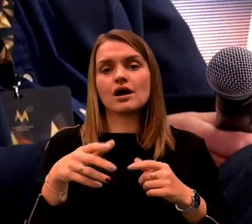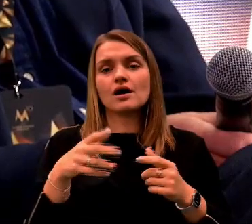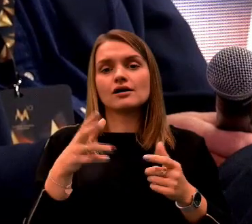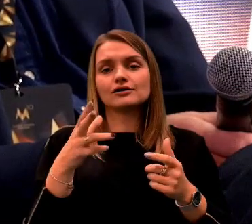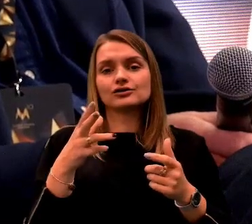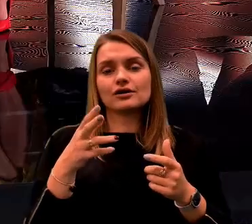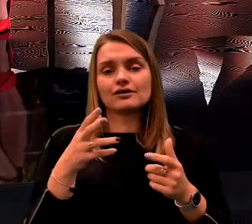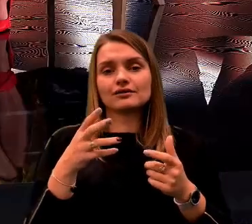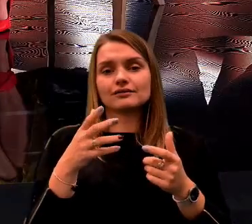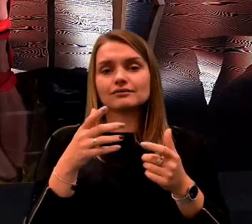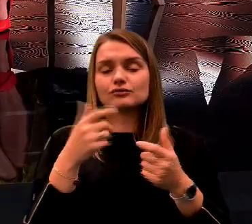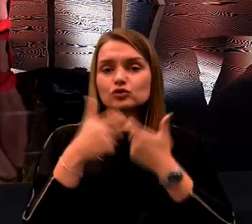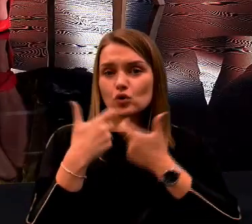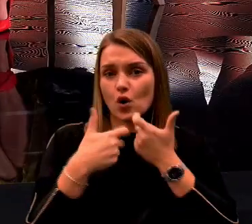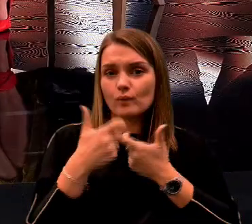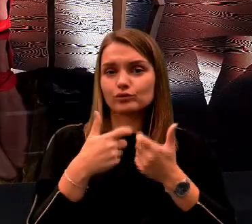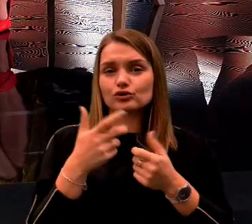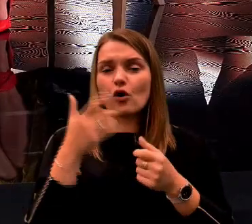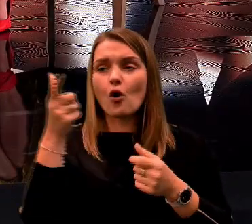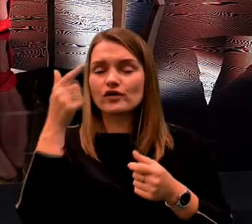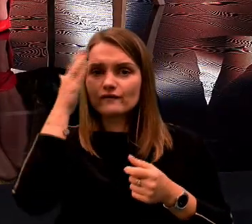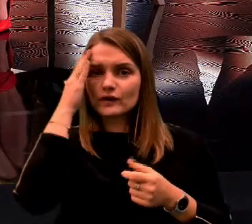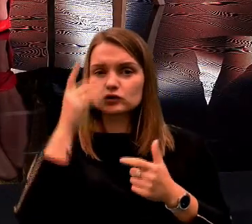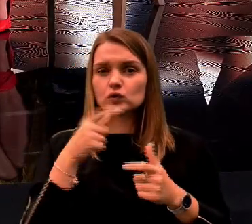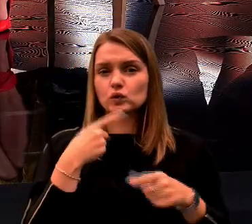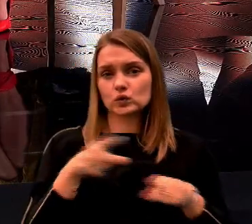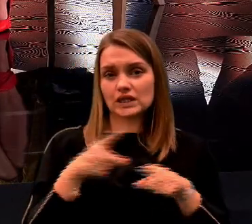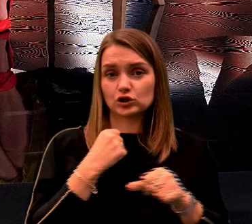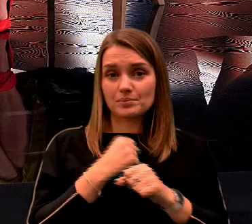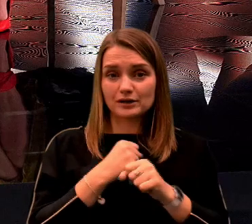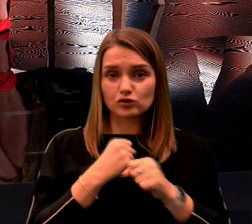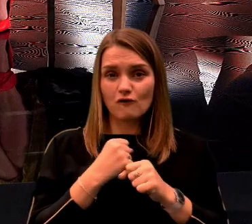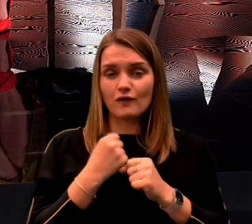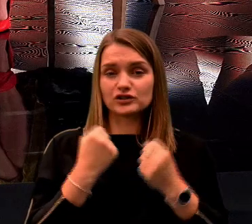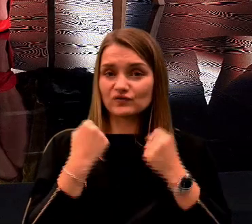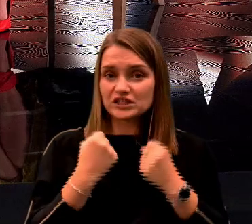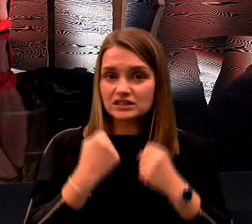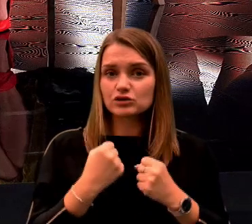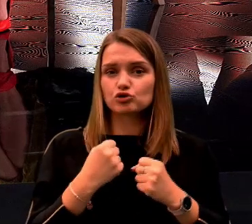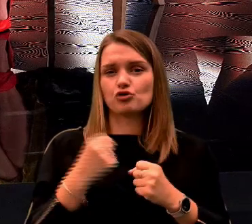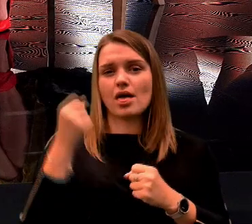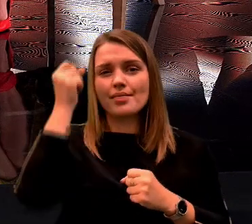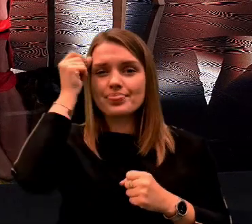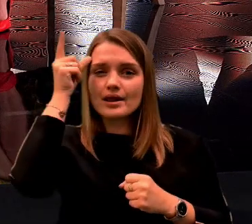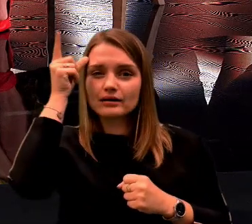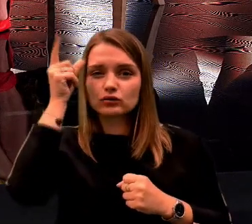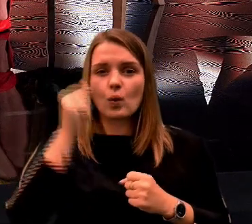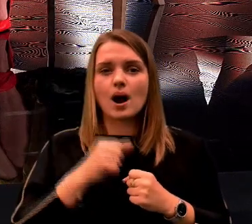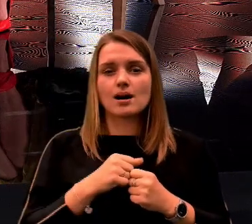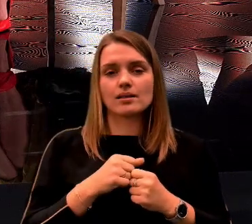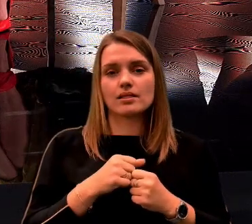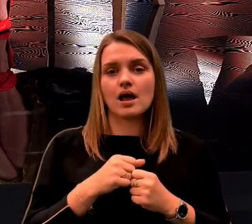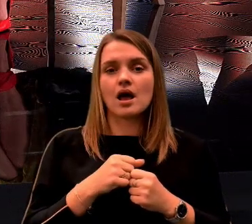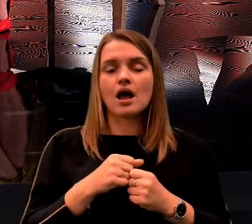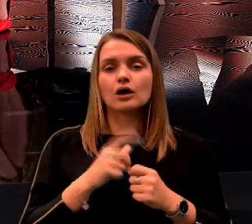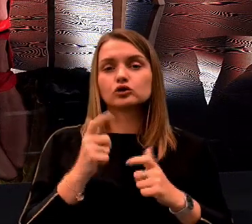różnych perspektyw, że wiedzą, co to znaczy pracować, nie wiem, fizycznie, co to znaczy pracować intelektualnie, co to znaczy pracować z ludźmi,